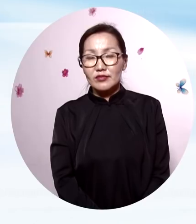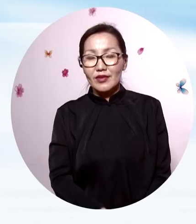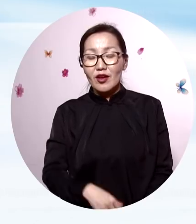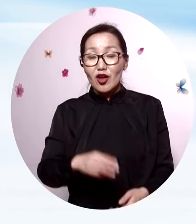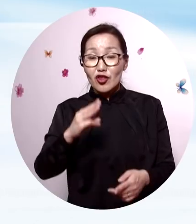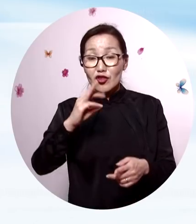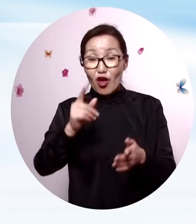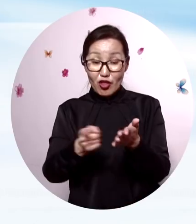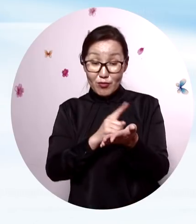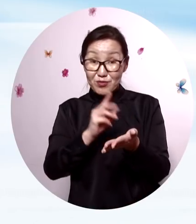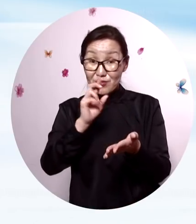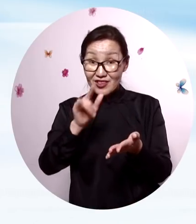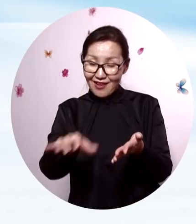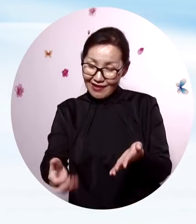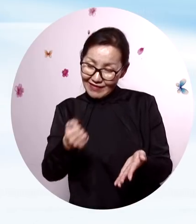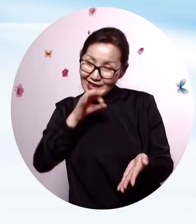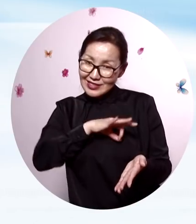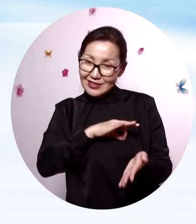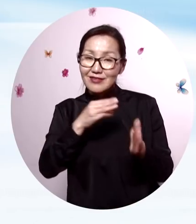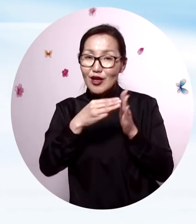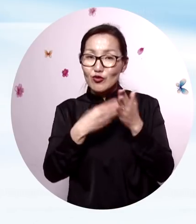Тайлбарчгээ ашиглан тайлбарлаж болно.